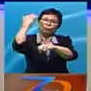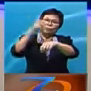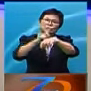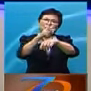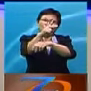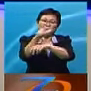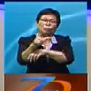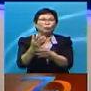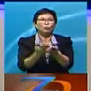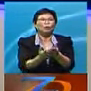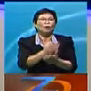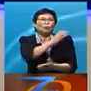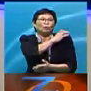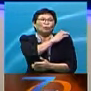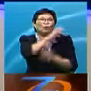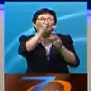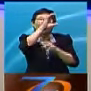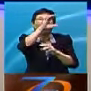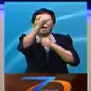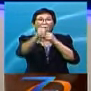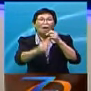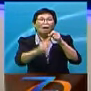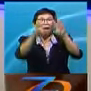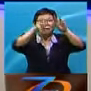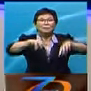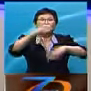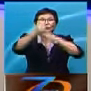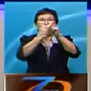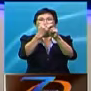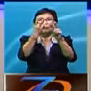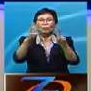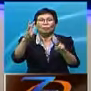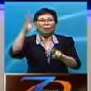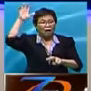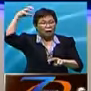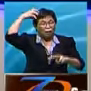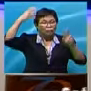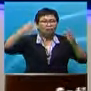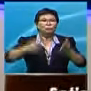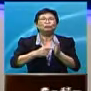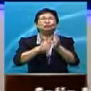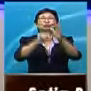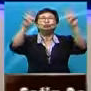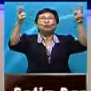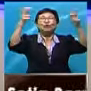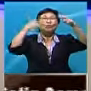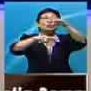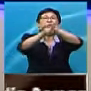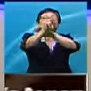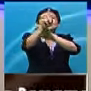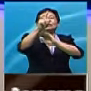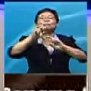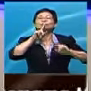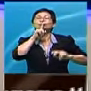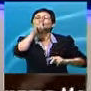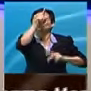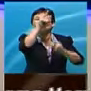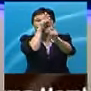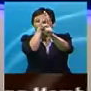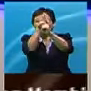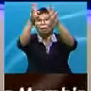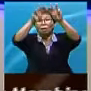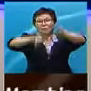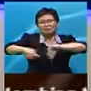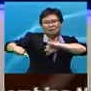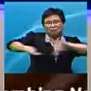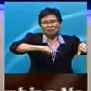Lumpur. Pengerusi ASEAN 2016 Laos tampil mengetengahkan tema jadikan visi suatu realiti ke arah ASEAN yang